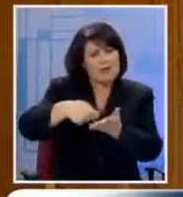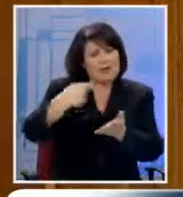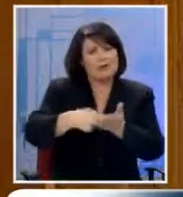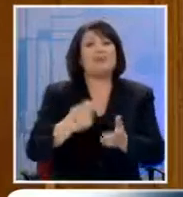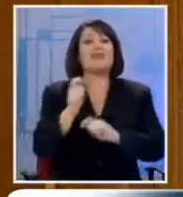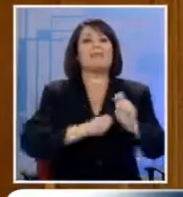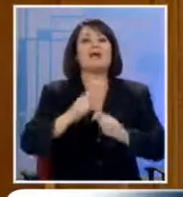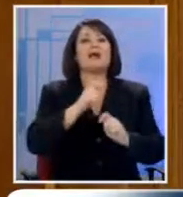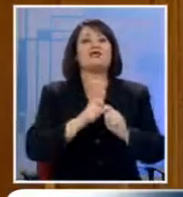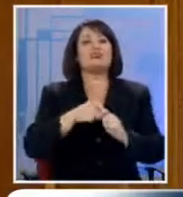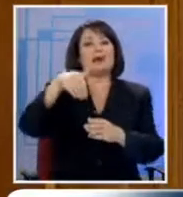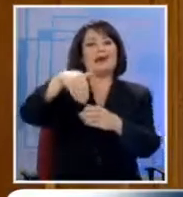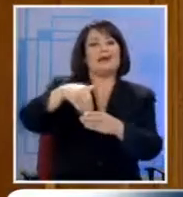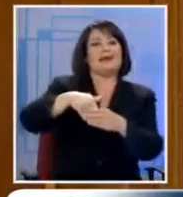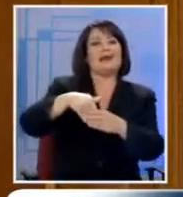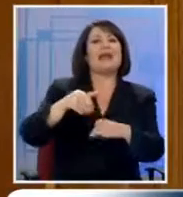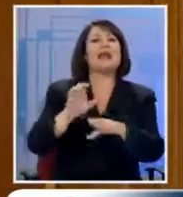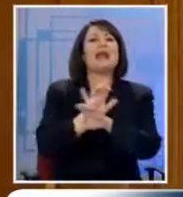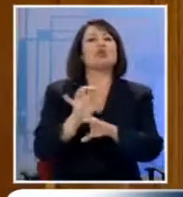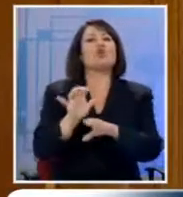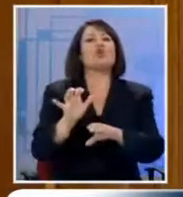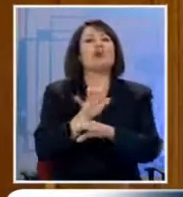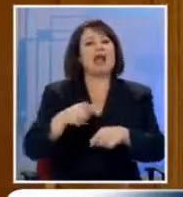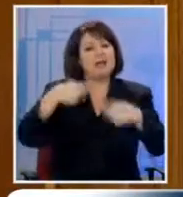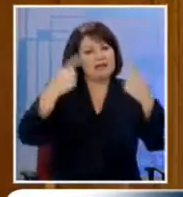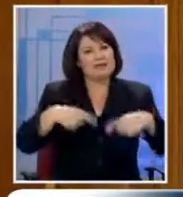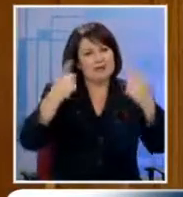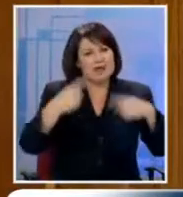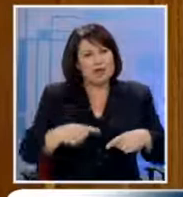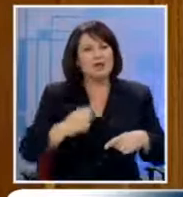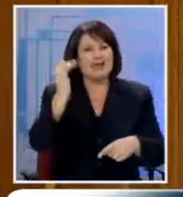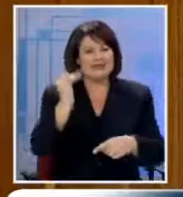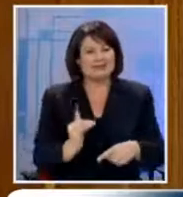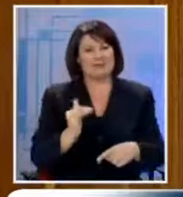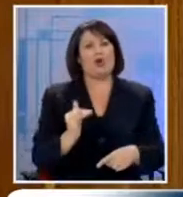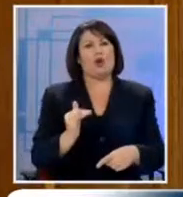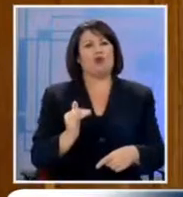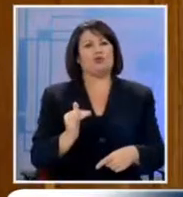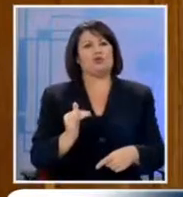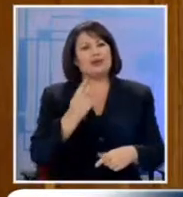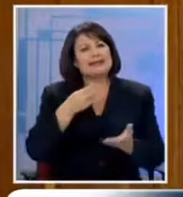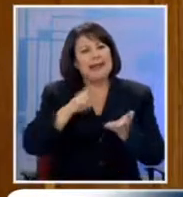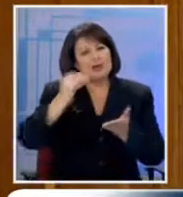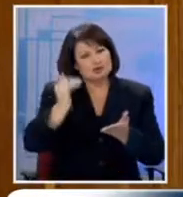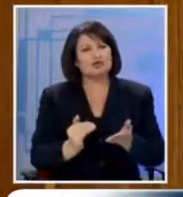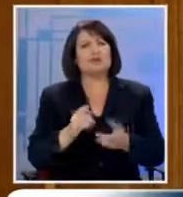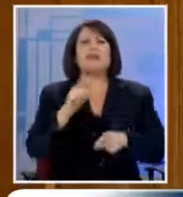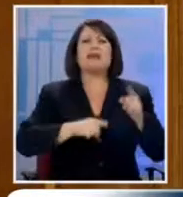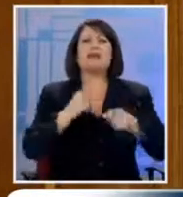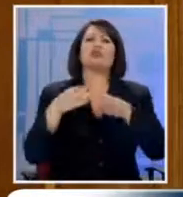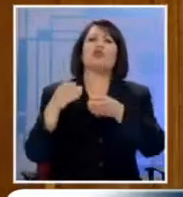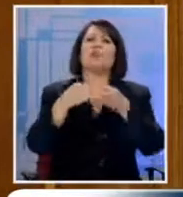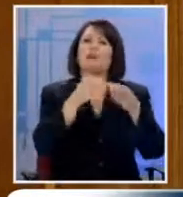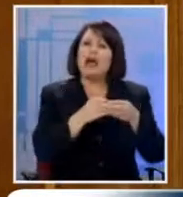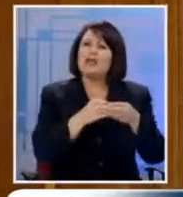εγκατάσταση ηλεκτρονικών σε αναλογικών διοδίων, θα μειώσουμε το ληστρικό αντίτιμο, θα απαλλάξουμε κοινωνικές κατηγορίες και